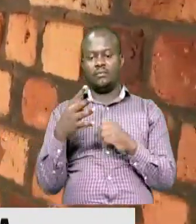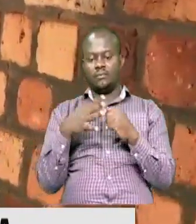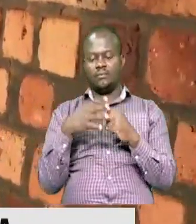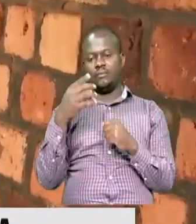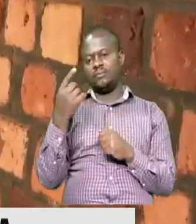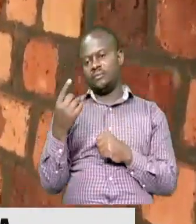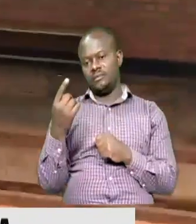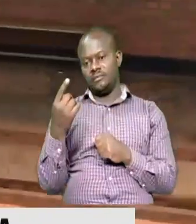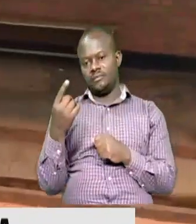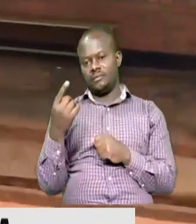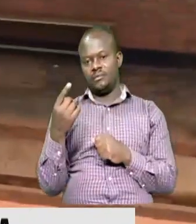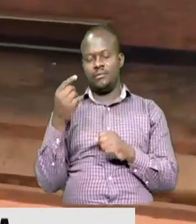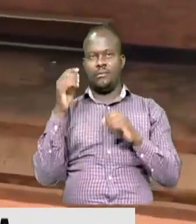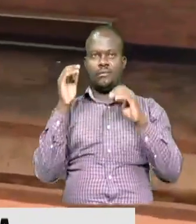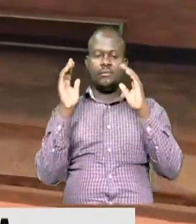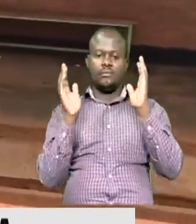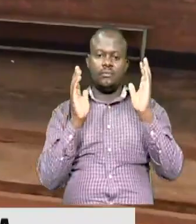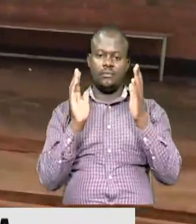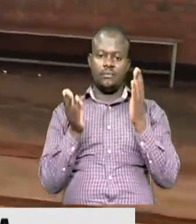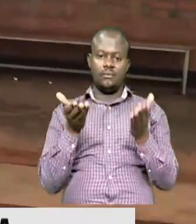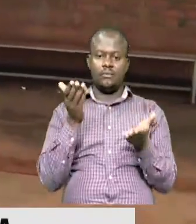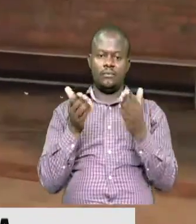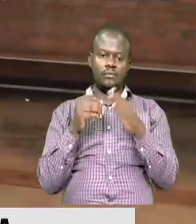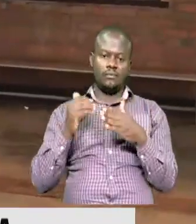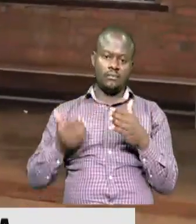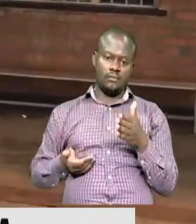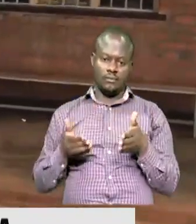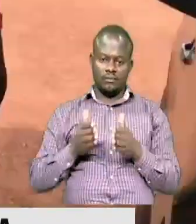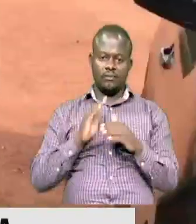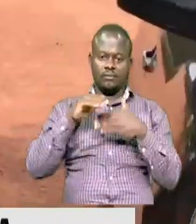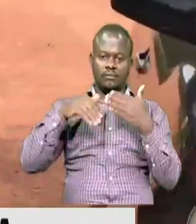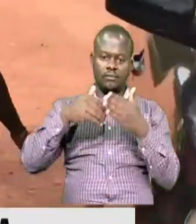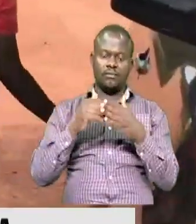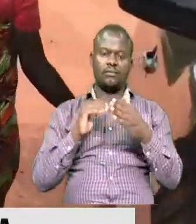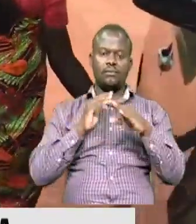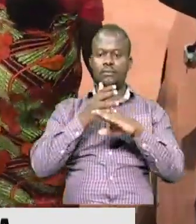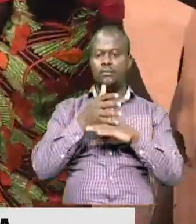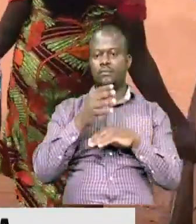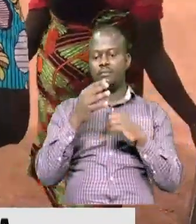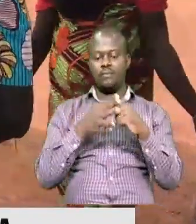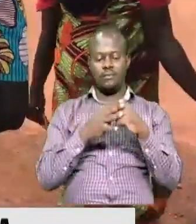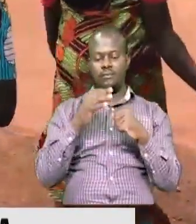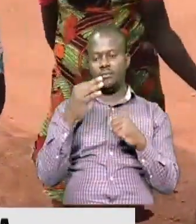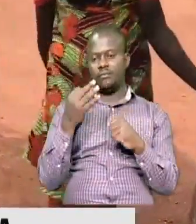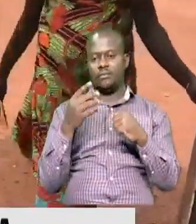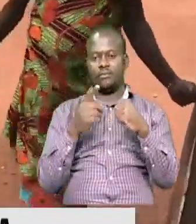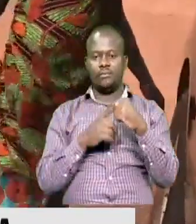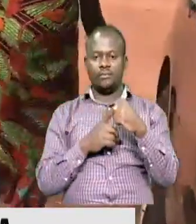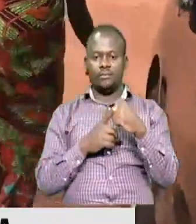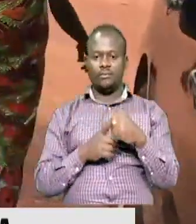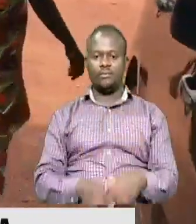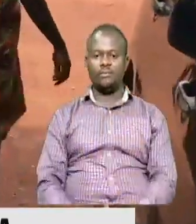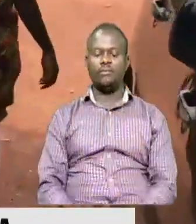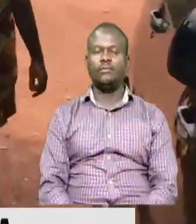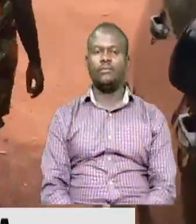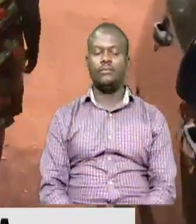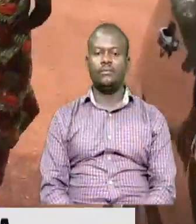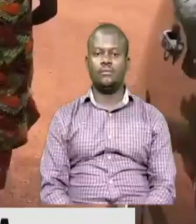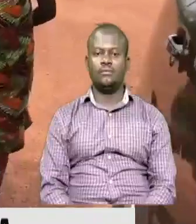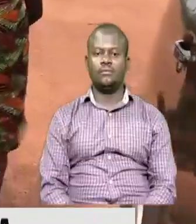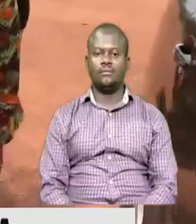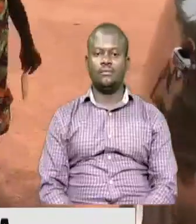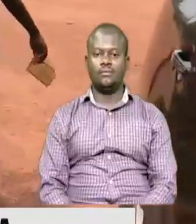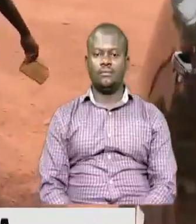33,391. Impuzandengo y'abagore bahabyarira ku mwaka bagera kuri 936. John Bicampaka, Televiziyo